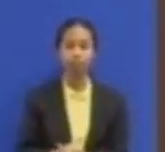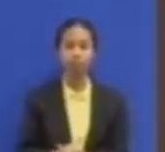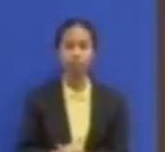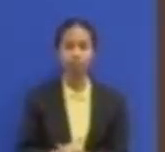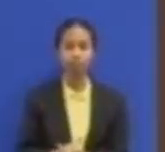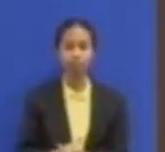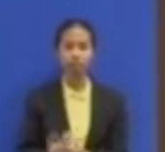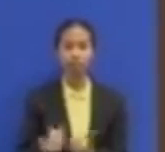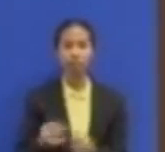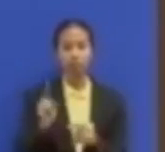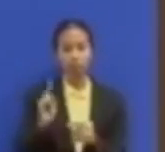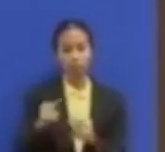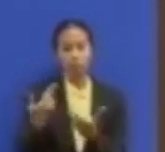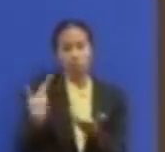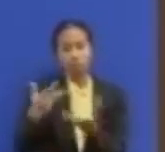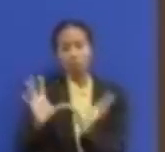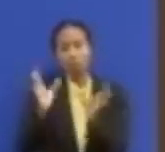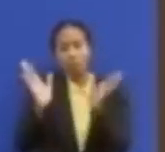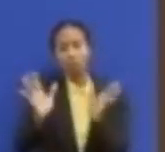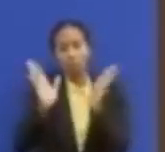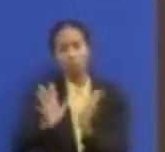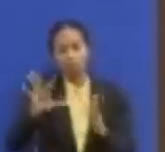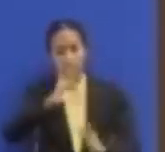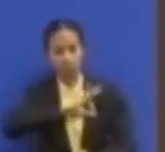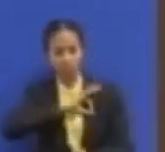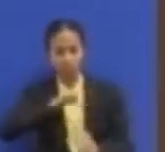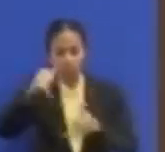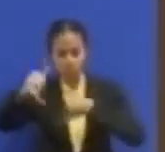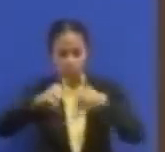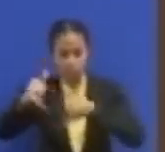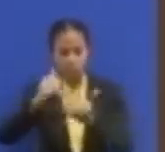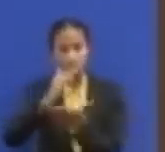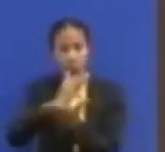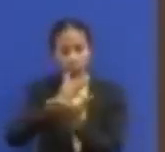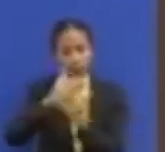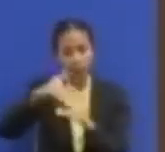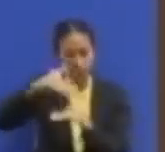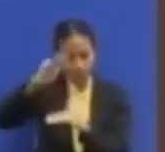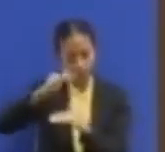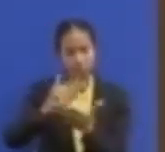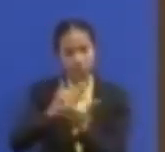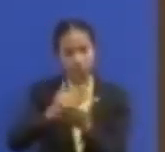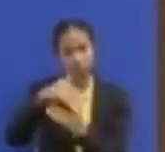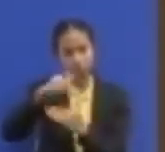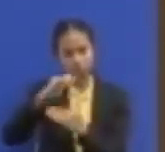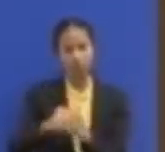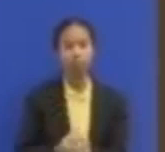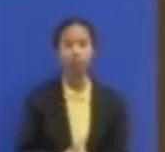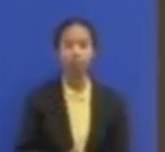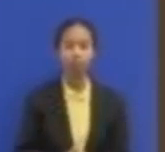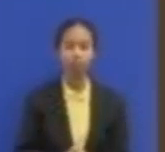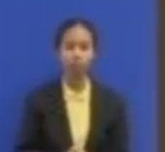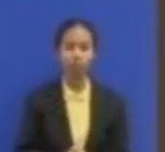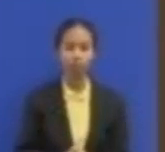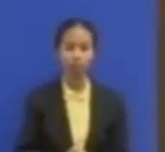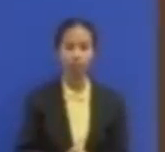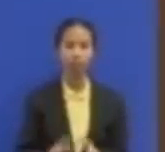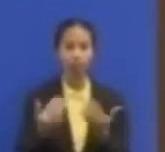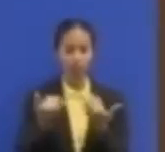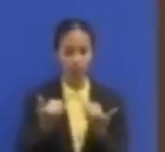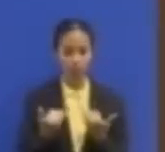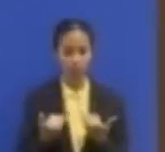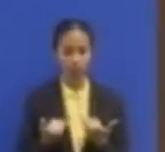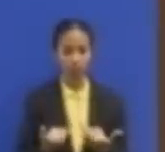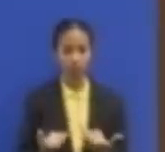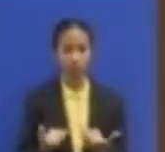ไม่น้อยกว่ากึ่งหนึ่งของจำนวนสมาชิกสภาผู้แทนราษฎรทั้งหมดเท่าที่มีอยู่แล้วจึงถือเป็น